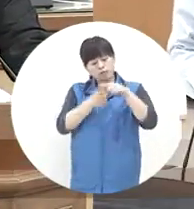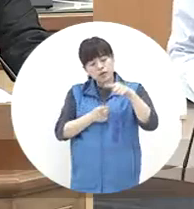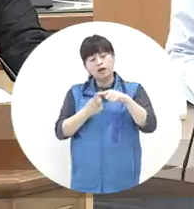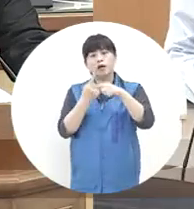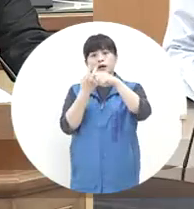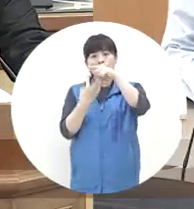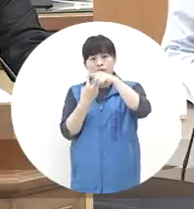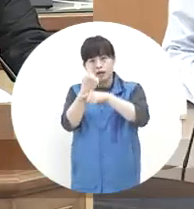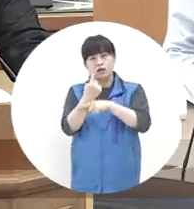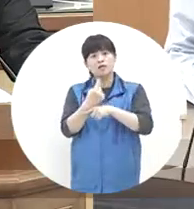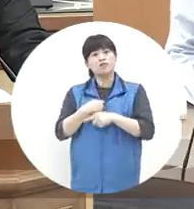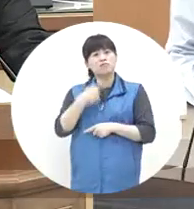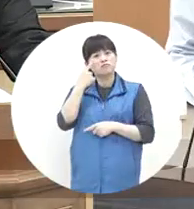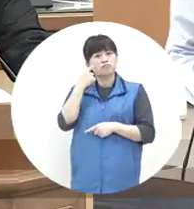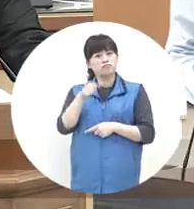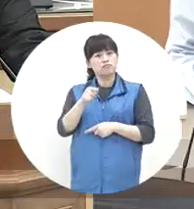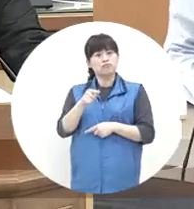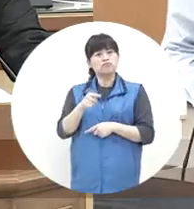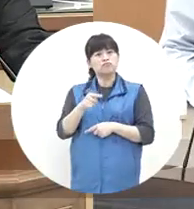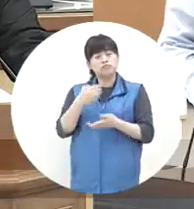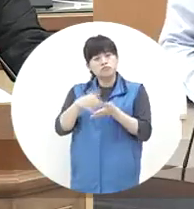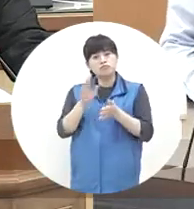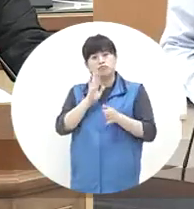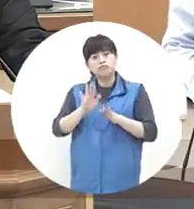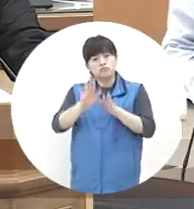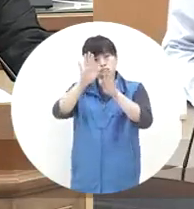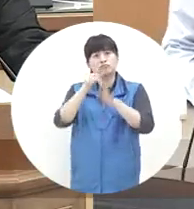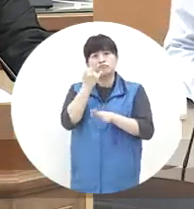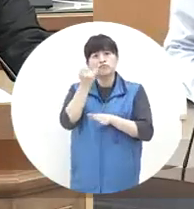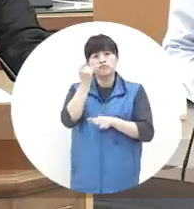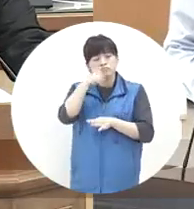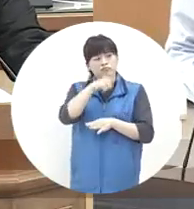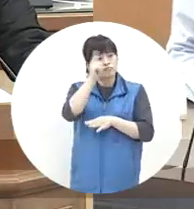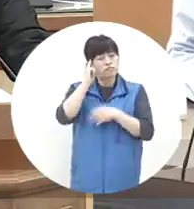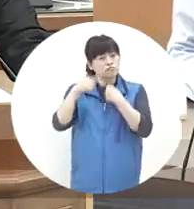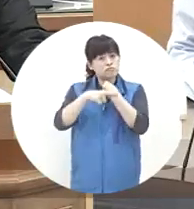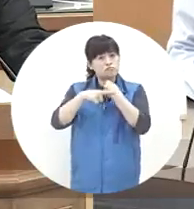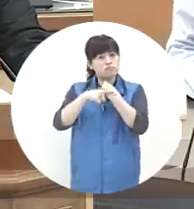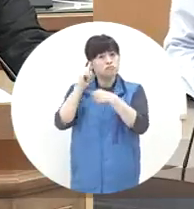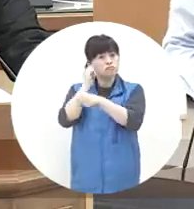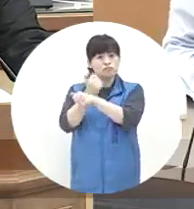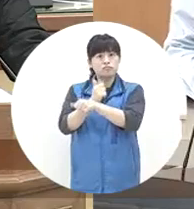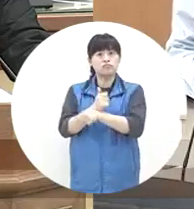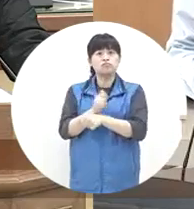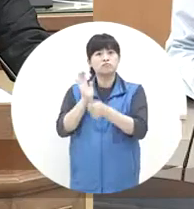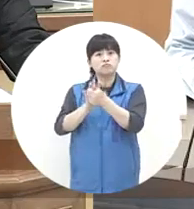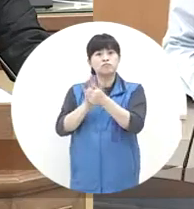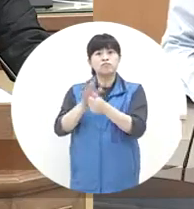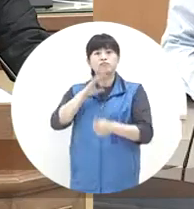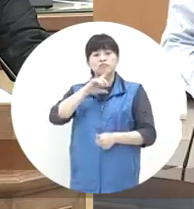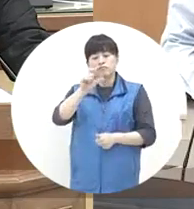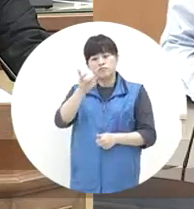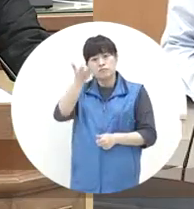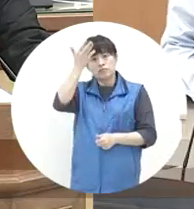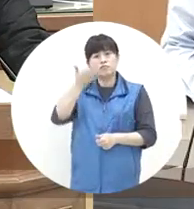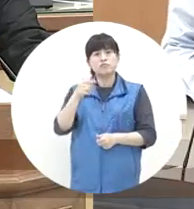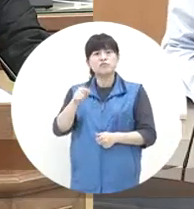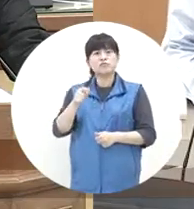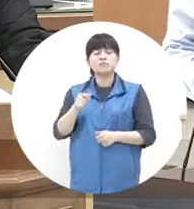之一也是一个进步啊，可不可以去考虑一下说帮65岁以上，这个不